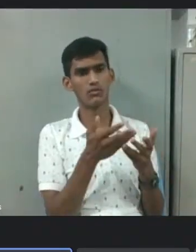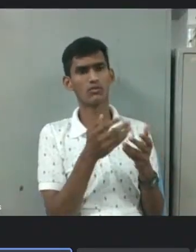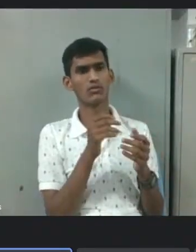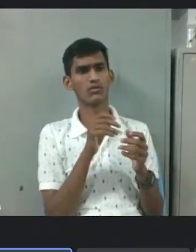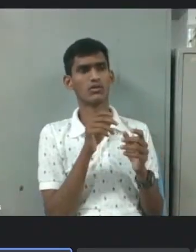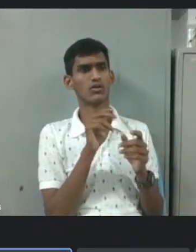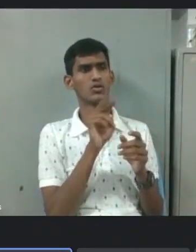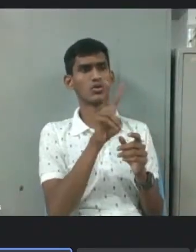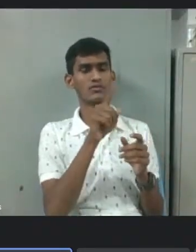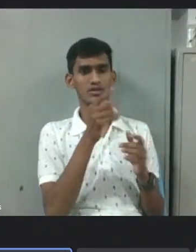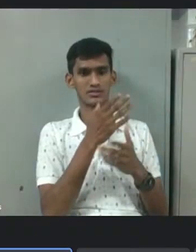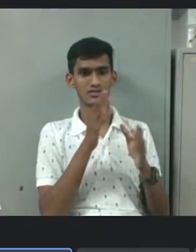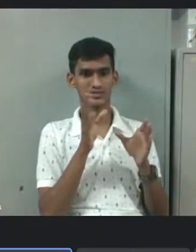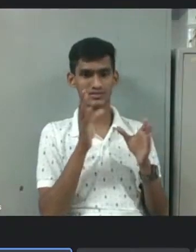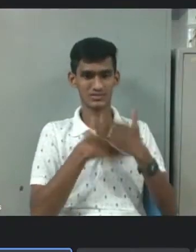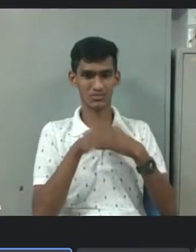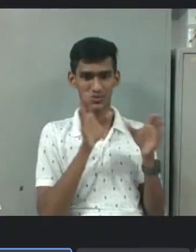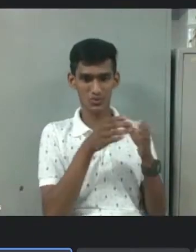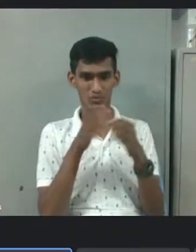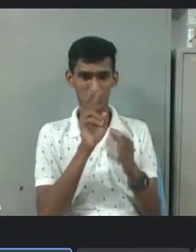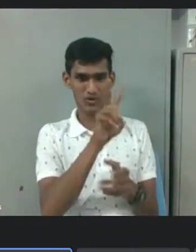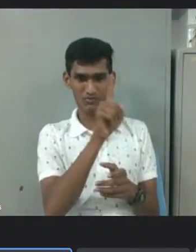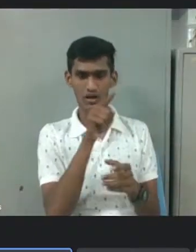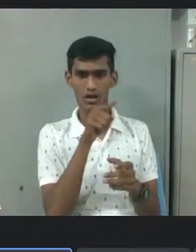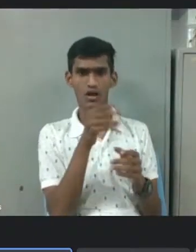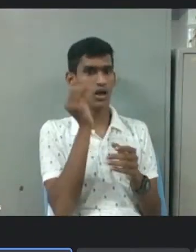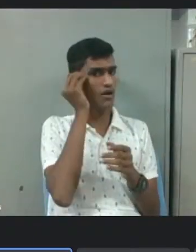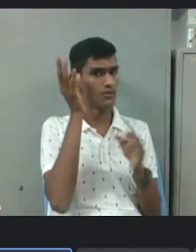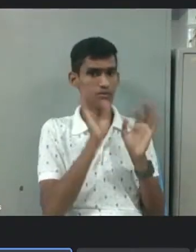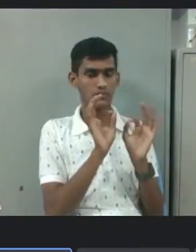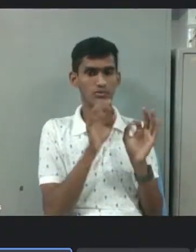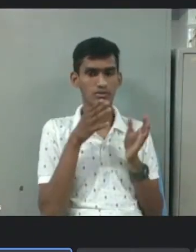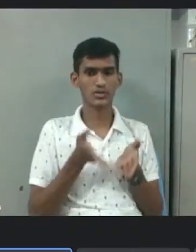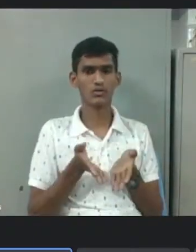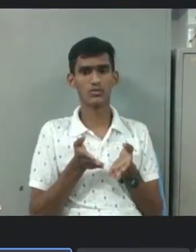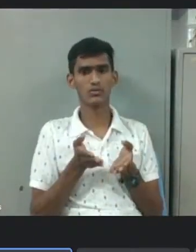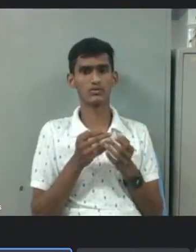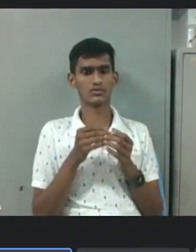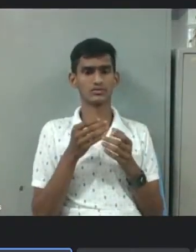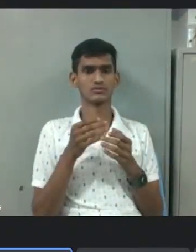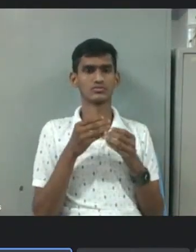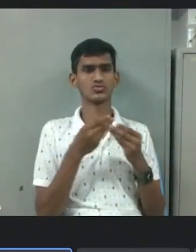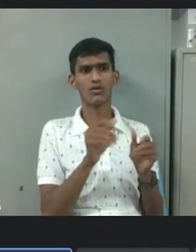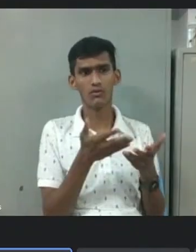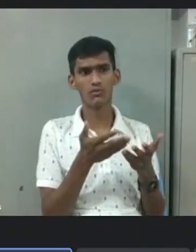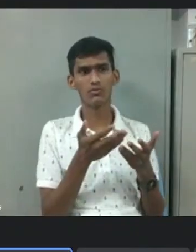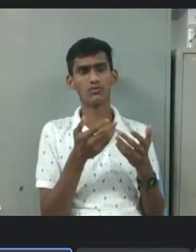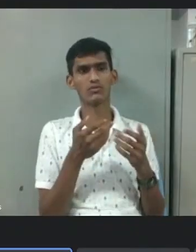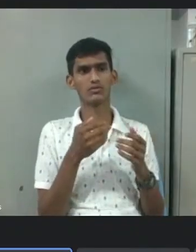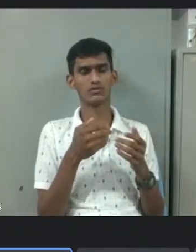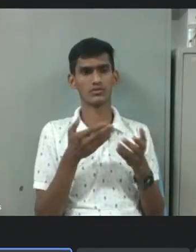അവർക്ക് അറിയില്ല. അപ്പം നമ്മളിപ്പോലുള്ള ആൾക്കാർക്ക് ഇതിനെ കുറിച്ച് എങ്ങനെയുള്ള ഇതിനെ എന്ത് ഇനീഷ്യേറ്റീവ് അവർ എടുക്കാൻ പറ്റില്ല. അവരിങ്ങോട്ട്